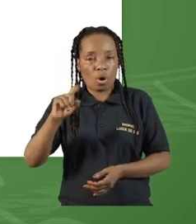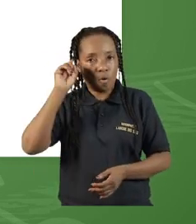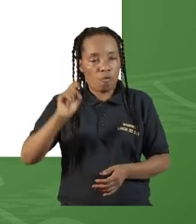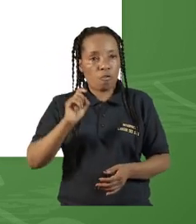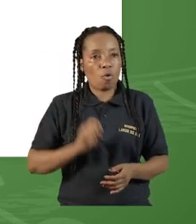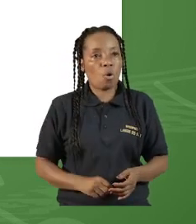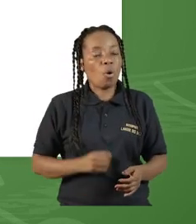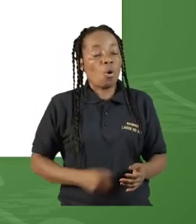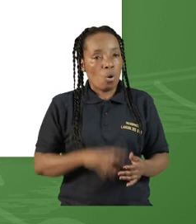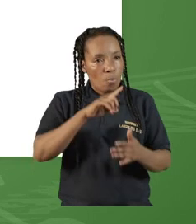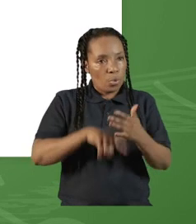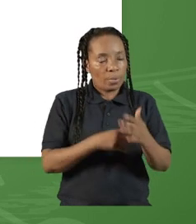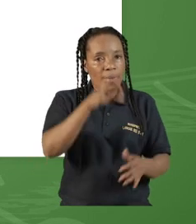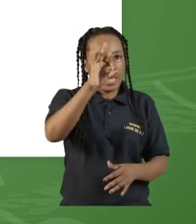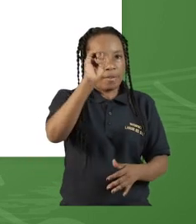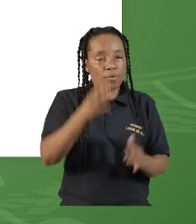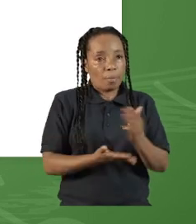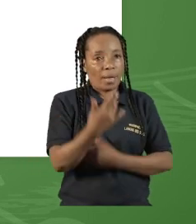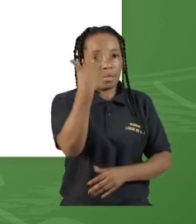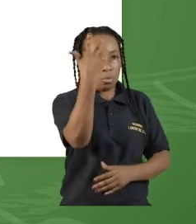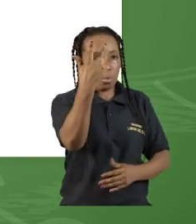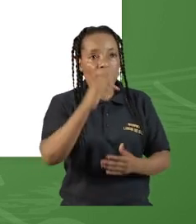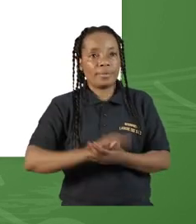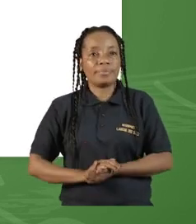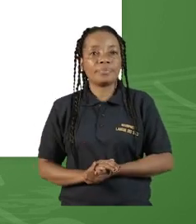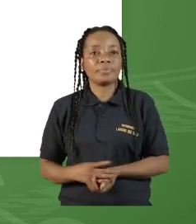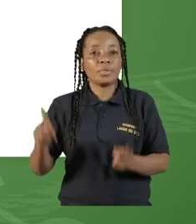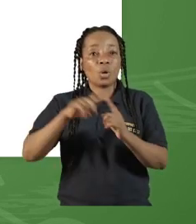Au niveau des atomes d'oxygène.